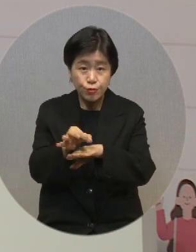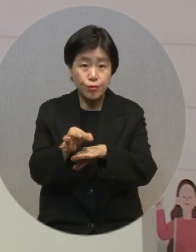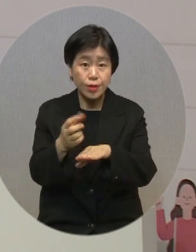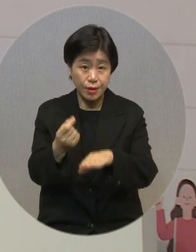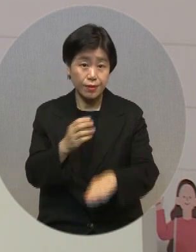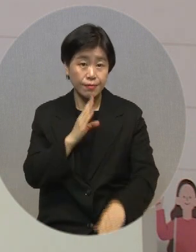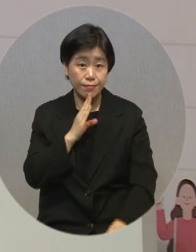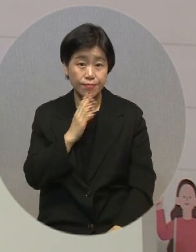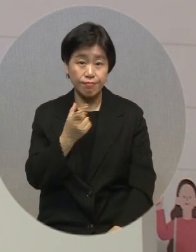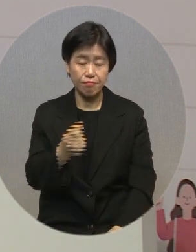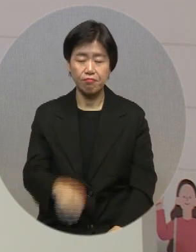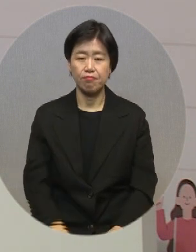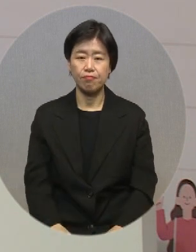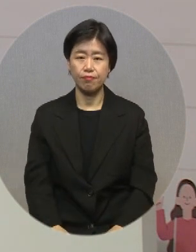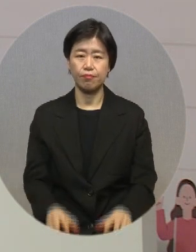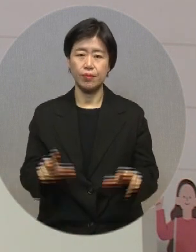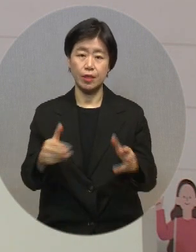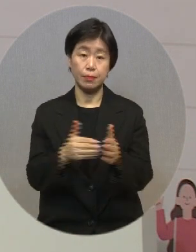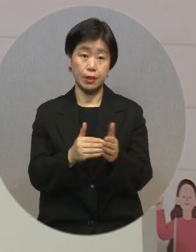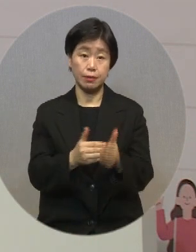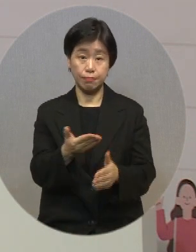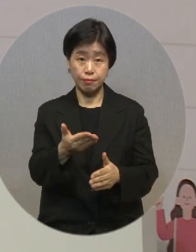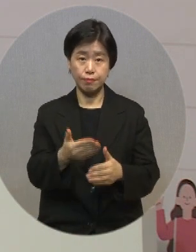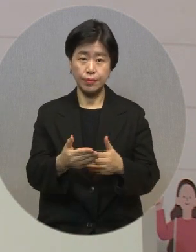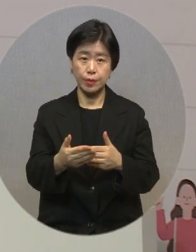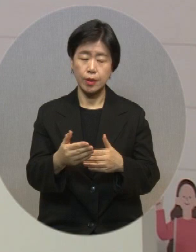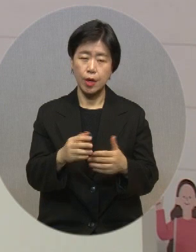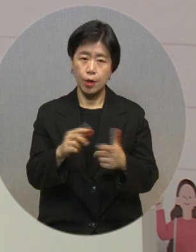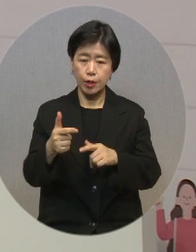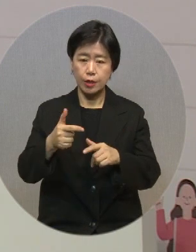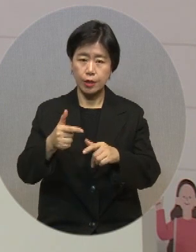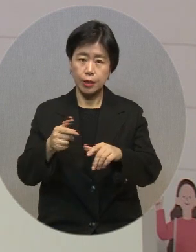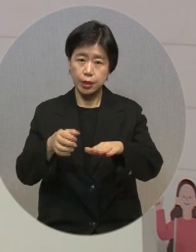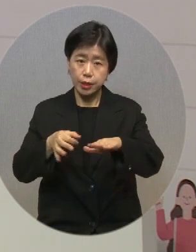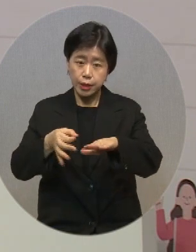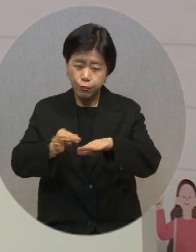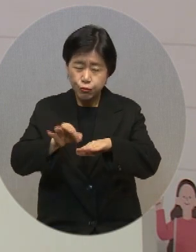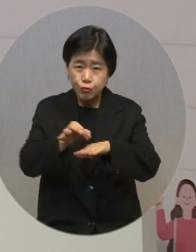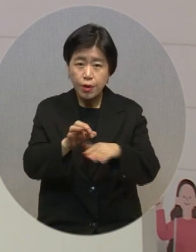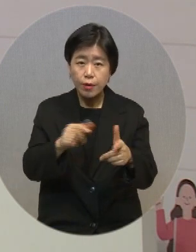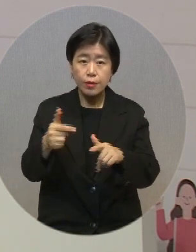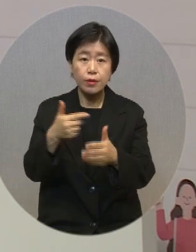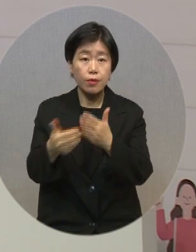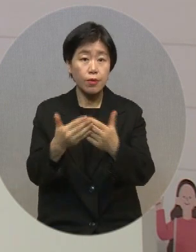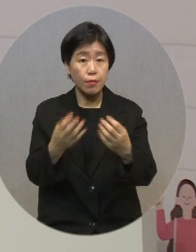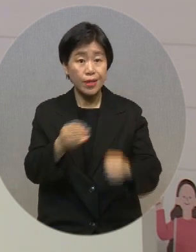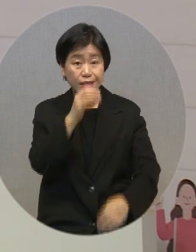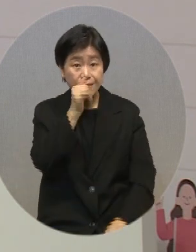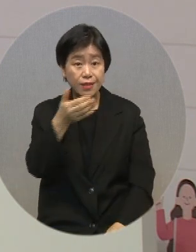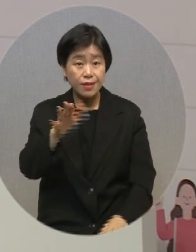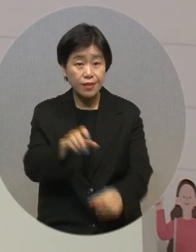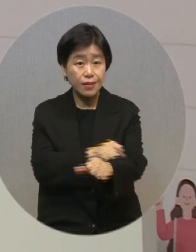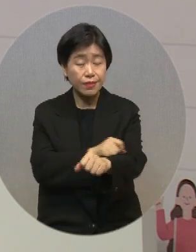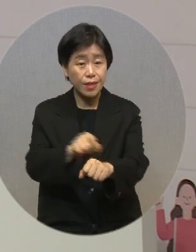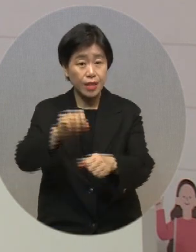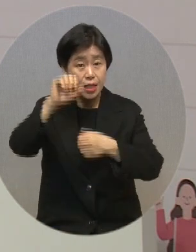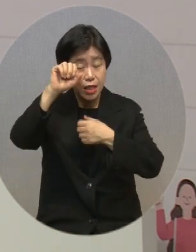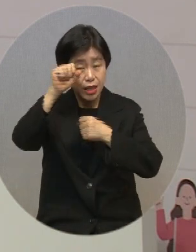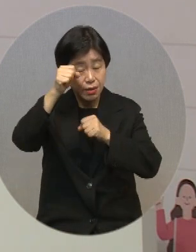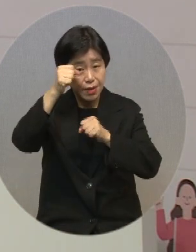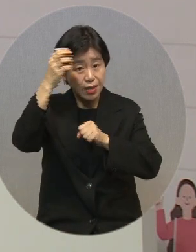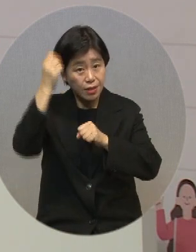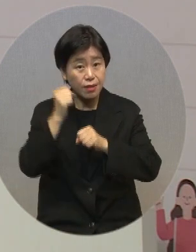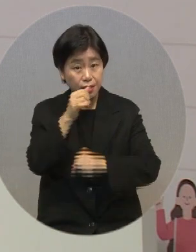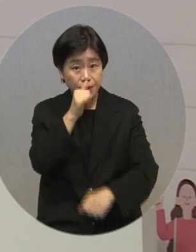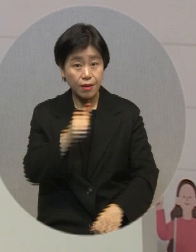치료 네, 그러니까 네, 수선을 하셨을 텐데 그 기억나는 구두가 혹시 있습니까? 이 구두는 좀 특이했었다.